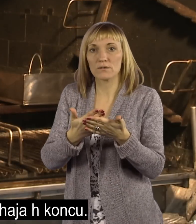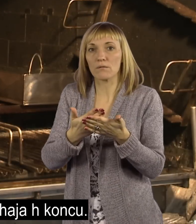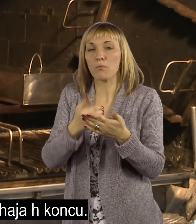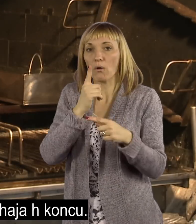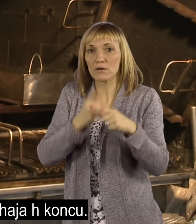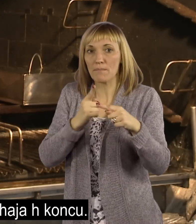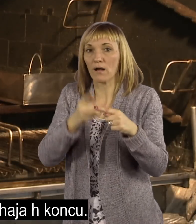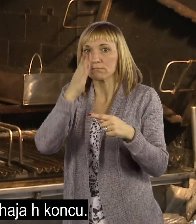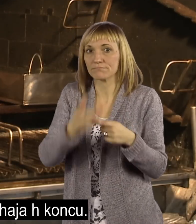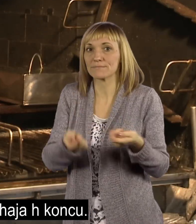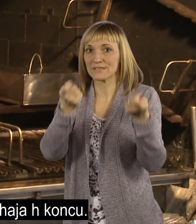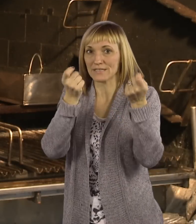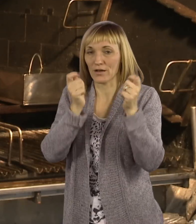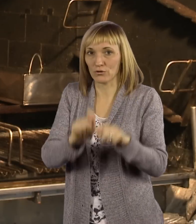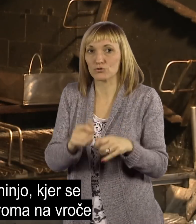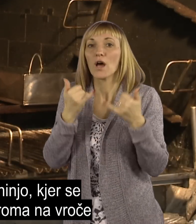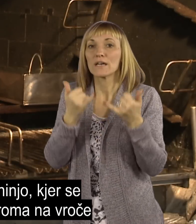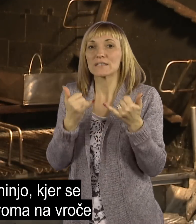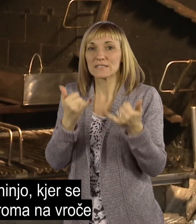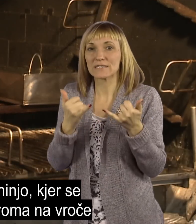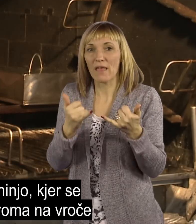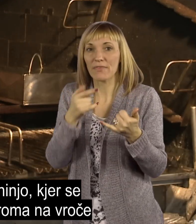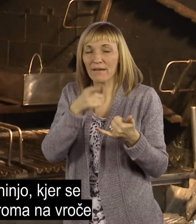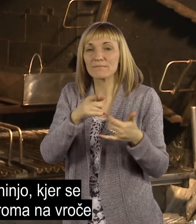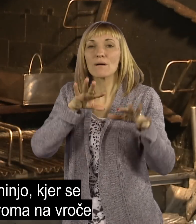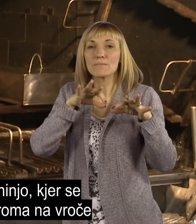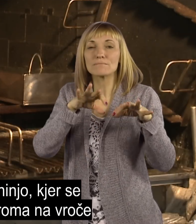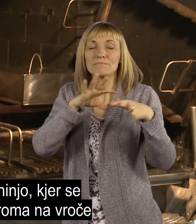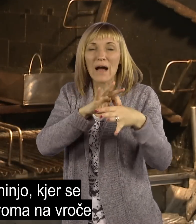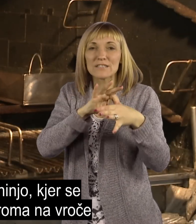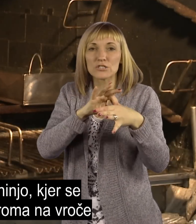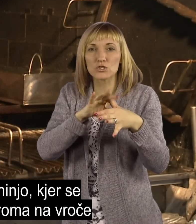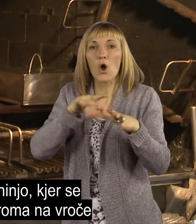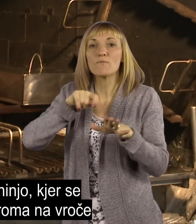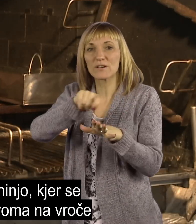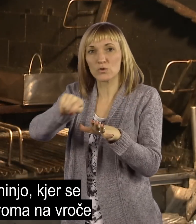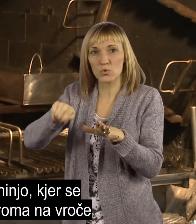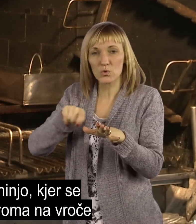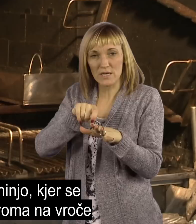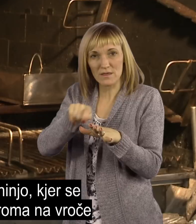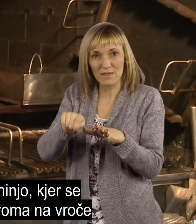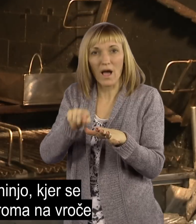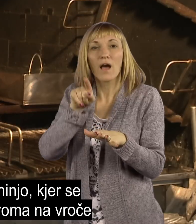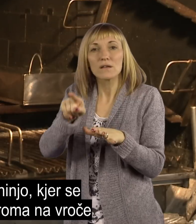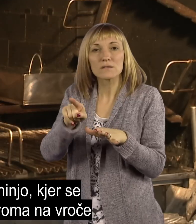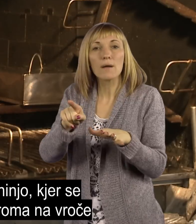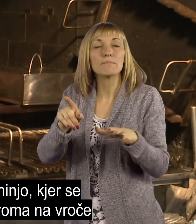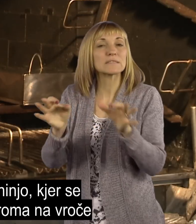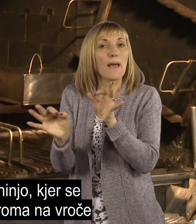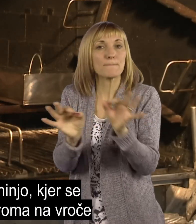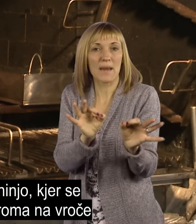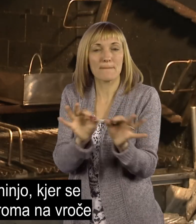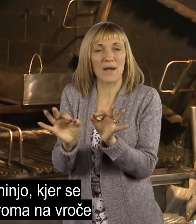k koncu. Sedaj gredo stejki v kuhinjo, kjer se